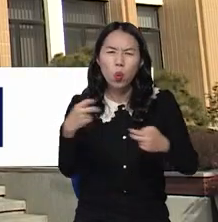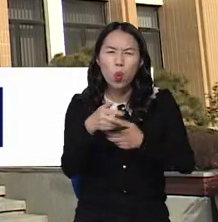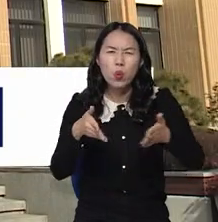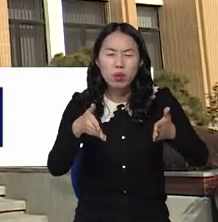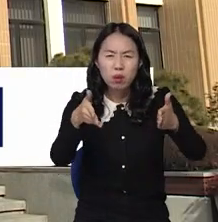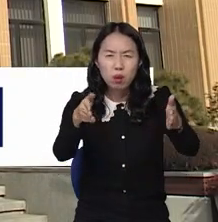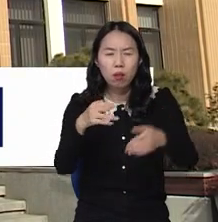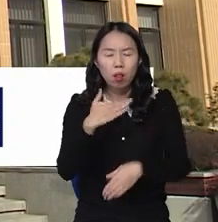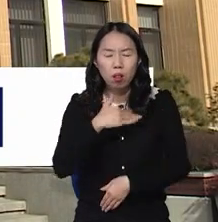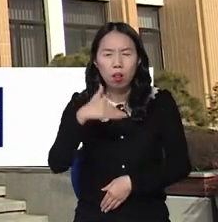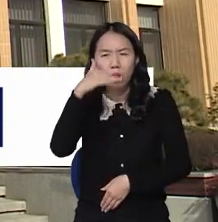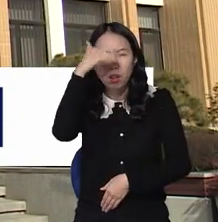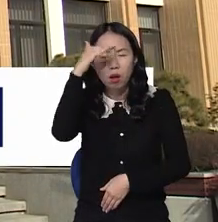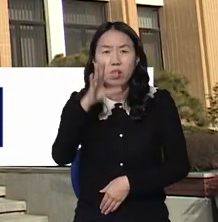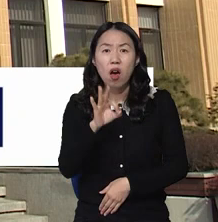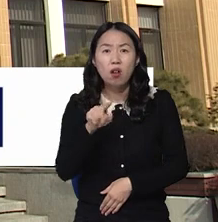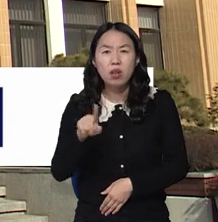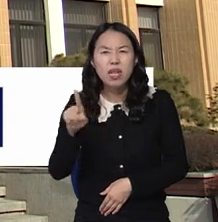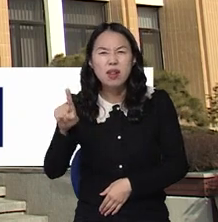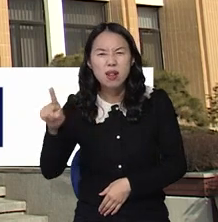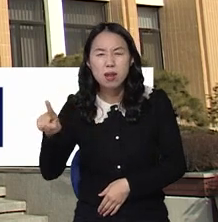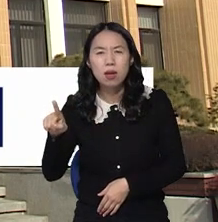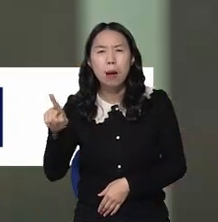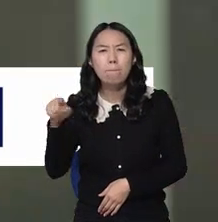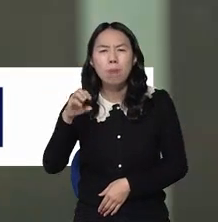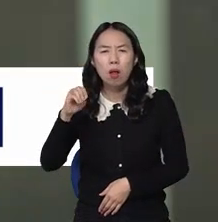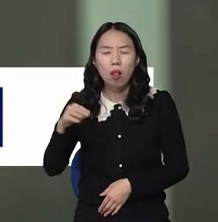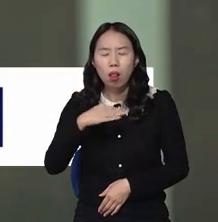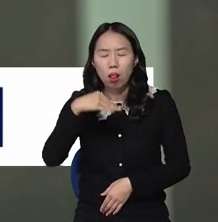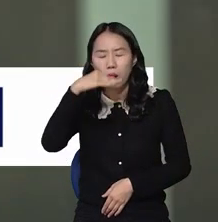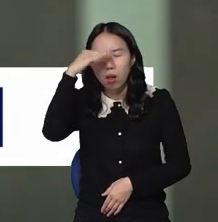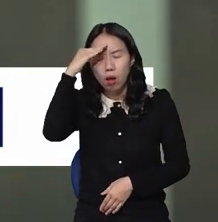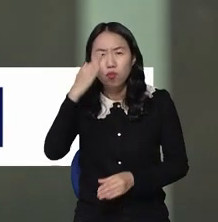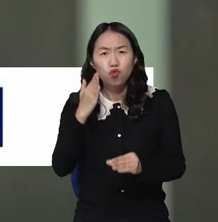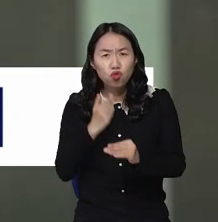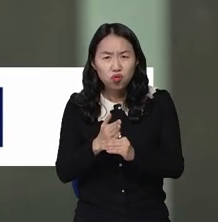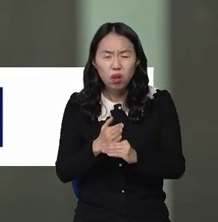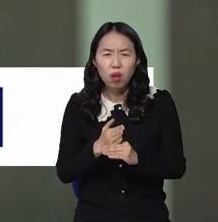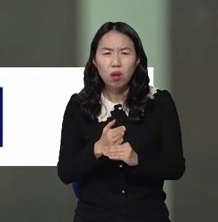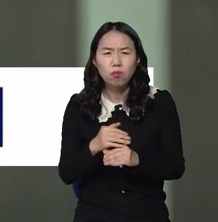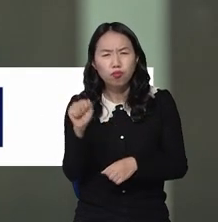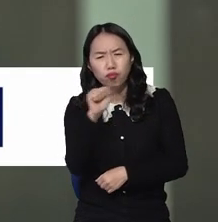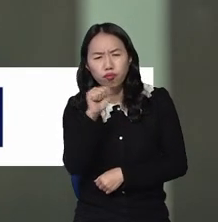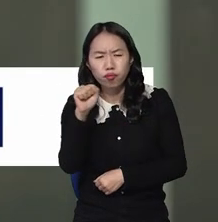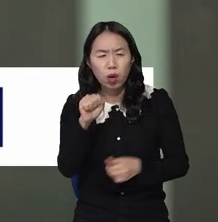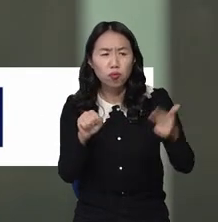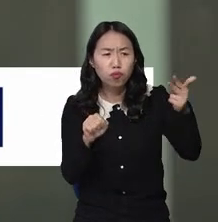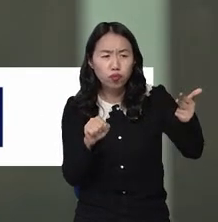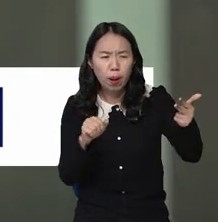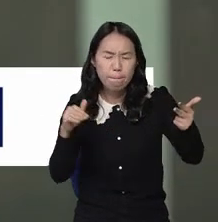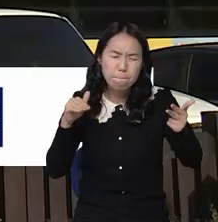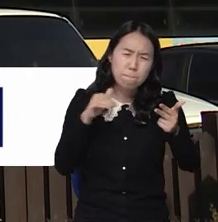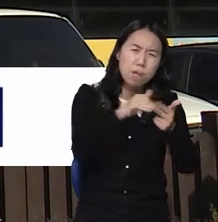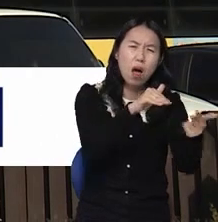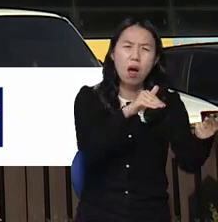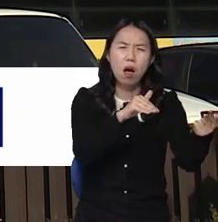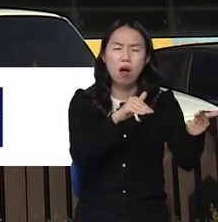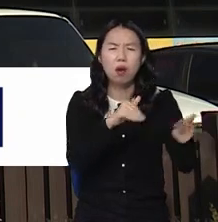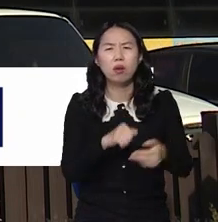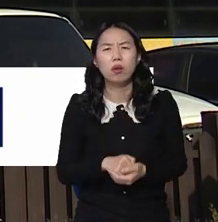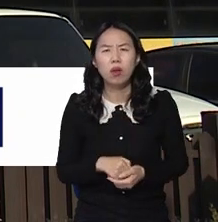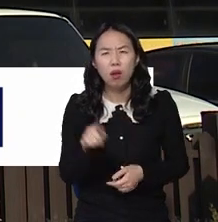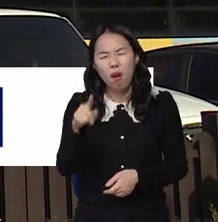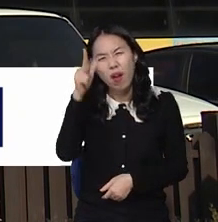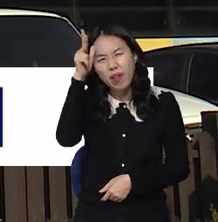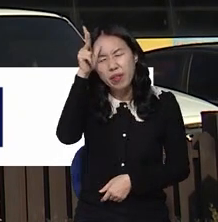도로에서 혈중 알코올 농도 0.12%의 만취 상태로 운전을 하다 주차된 차량을 들이받은 혐의로